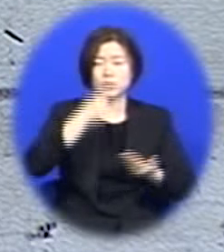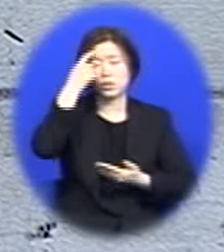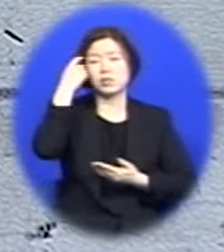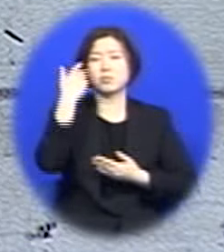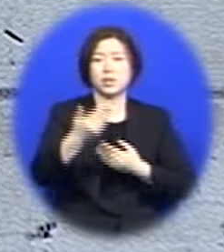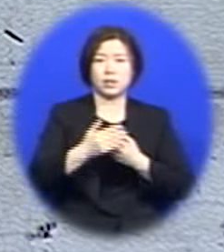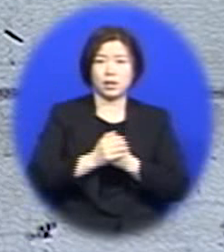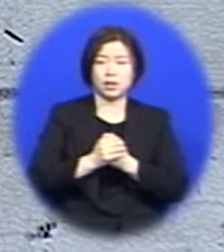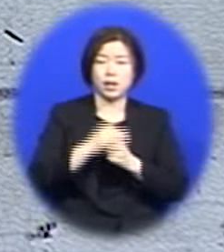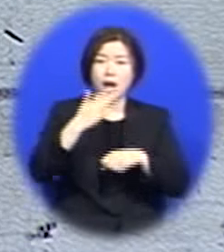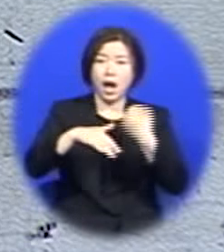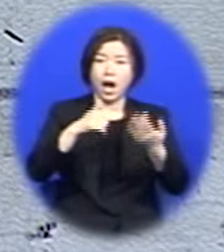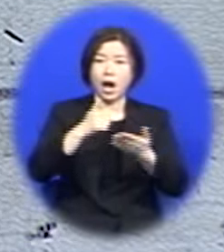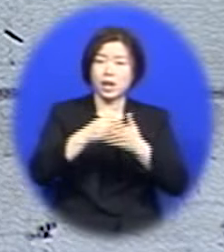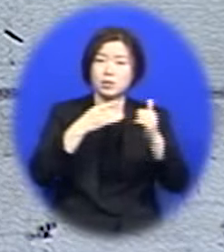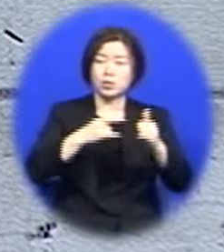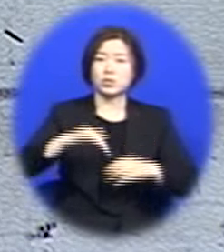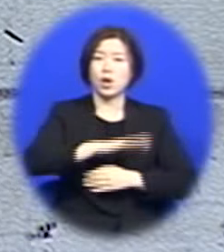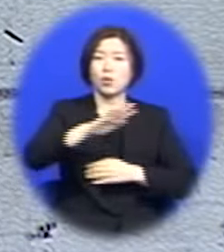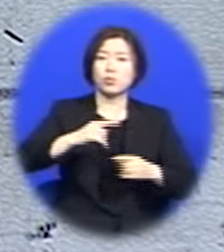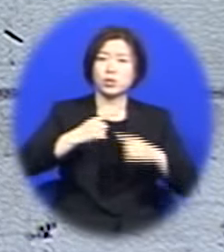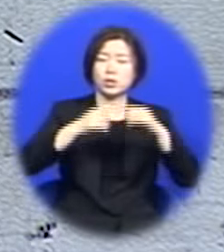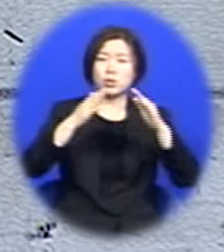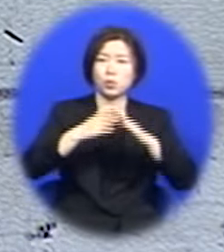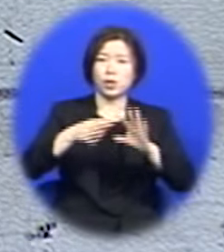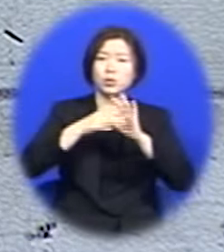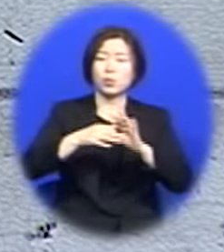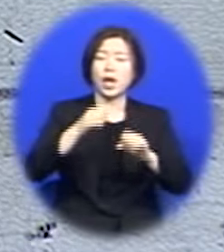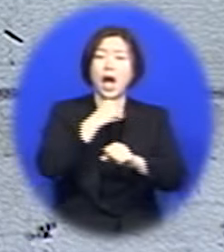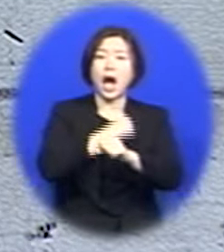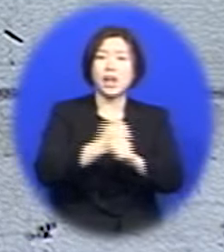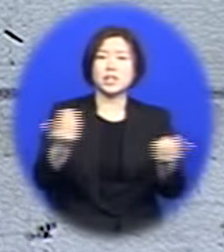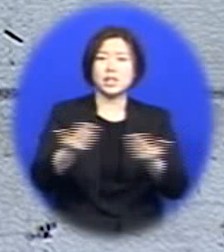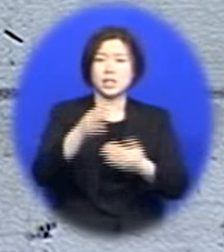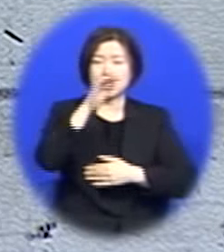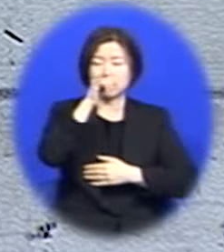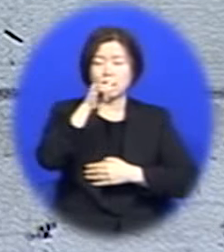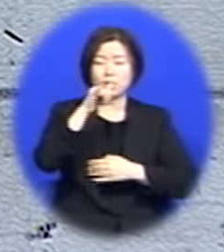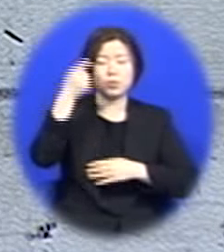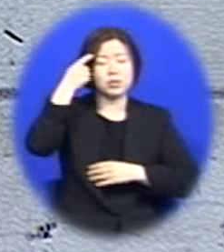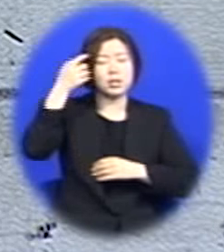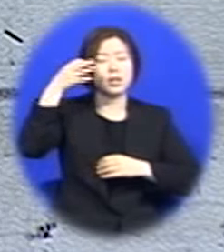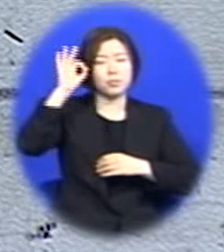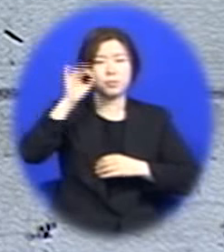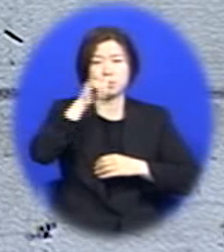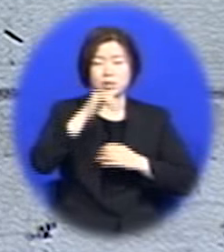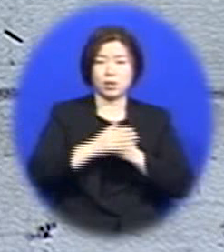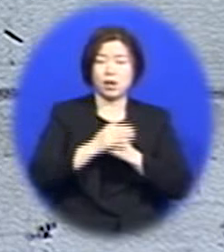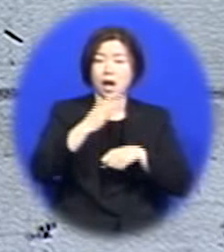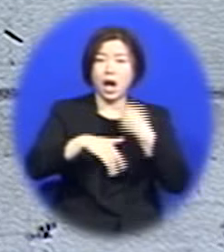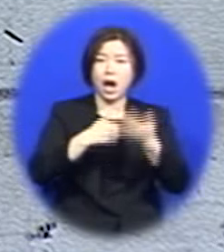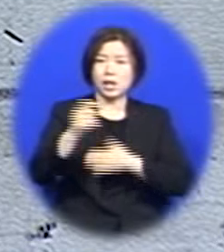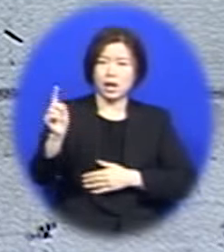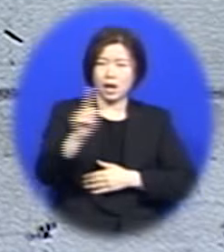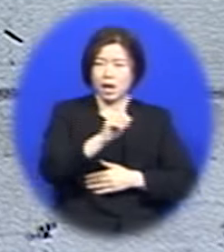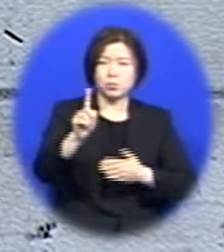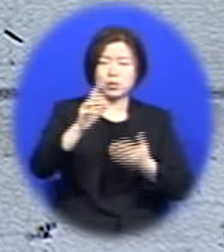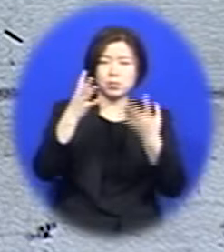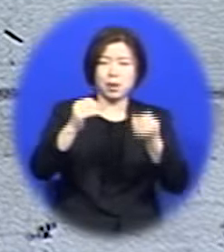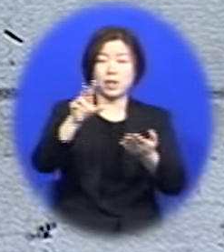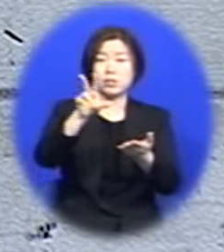하나님께서 우리 교회를 통해서 하실 일이 있기 때문이라고 깨달았어요. 그리고 하나님은 아무리 문제가 많은